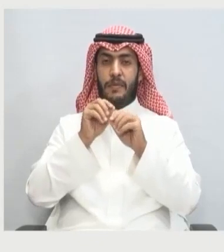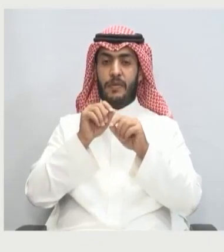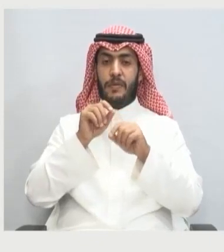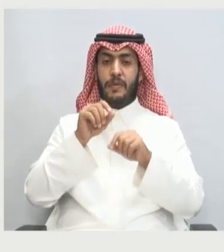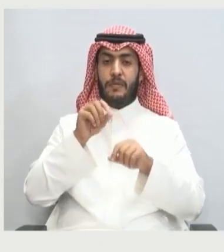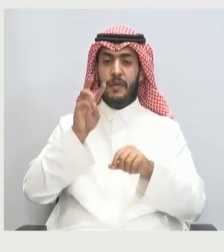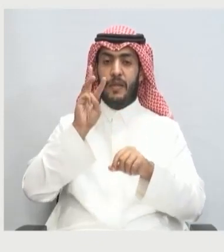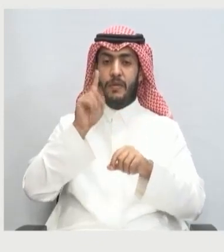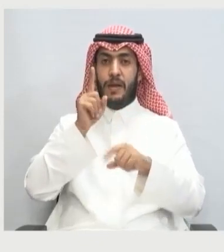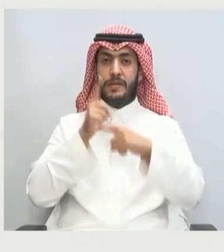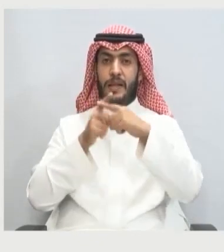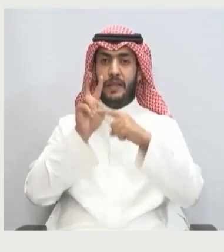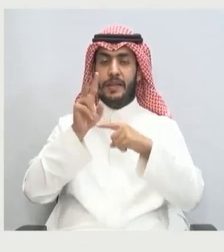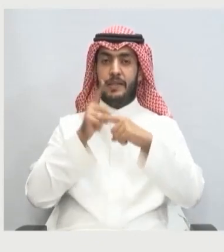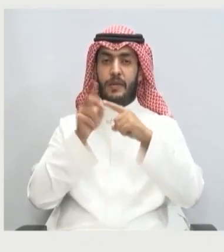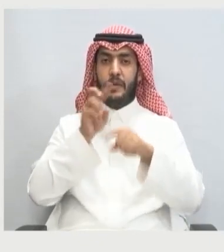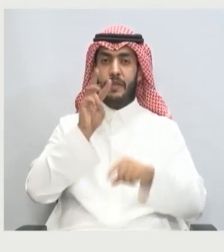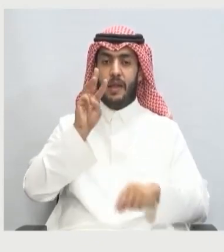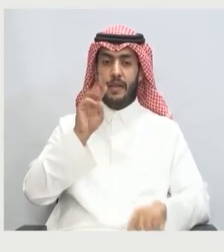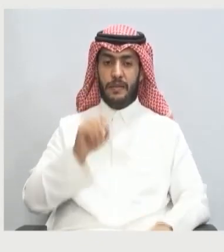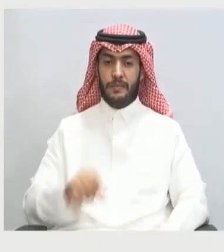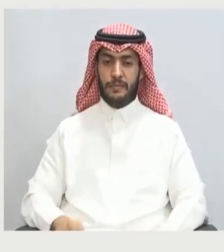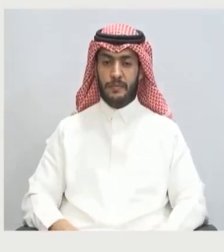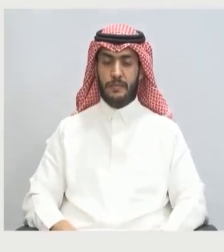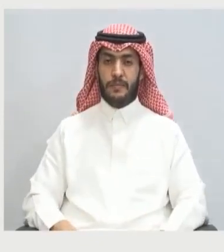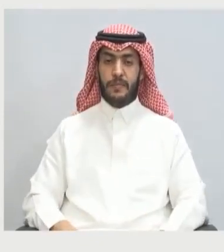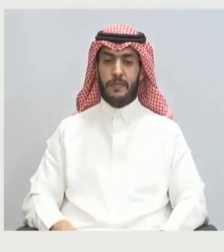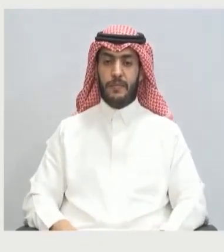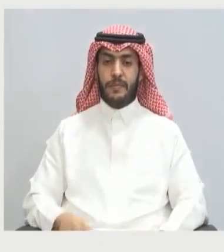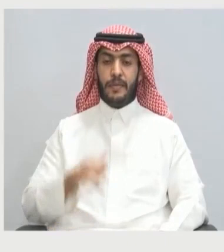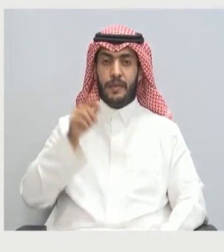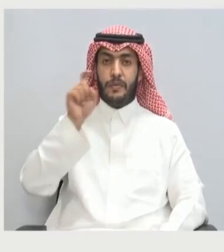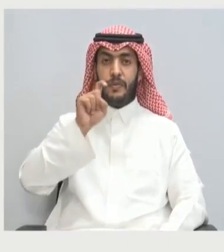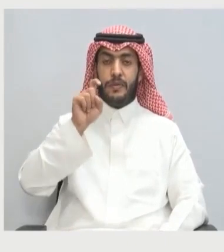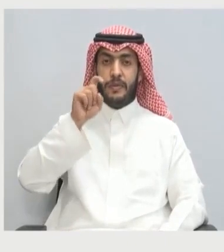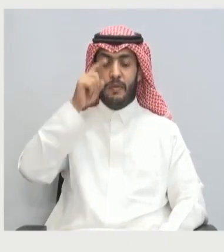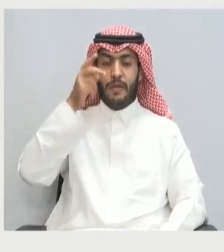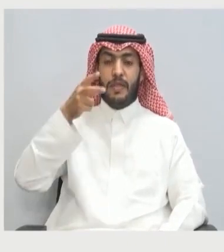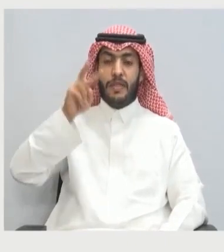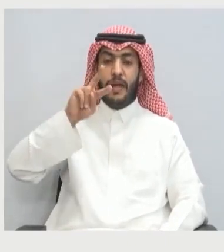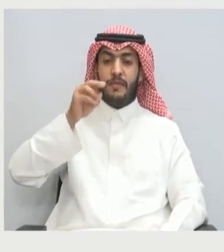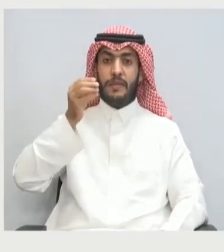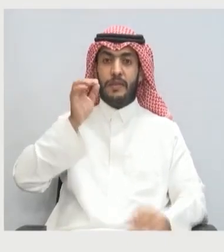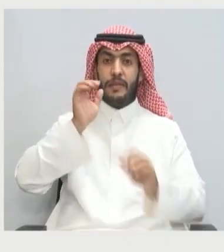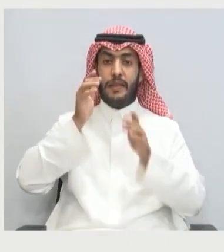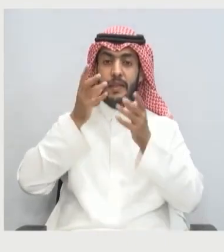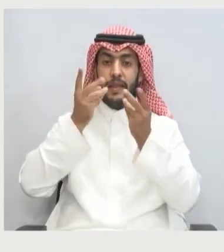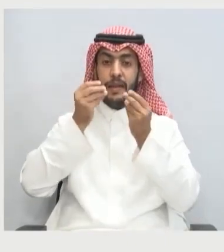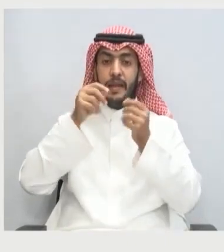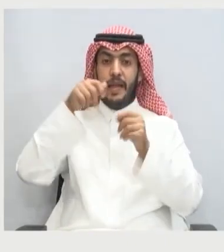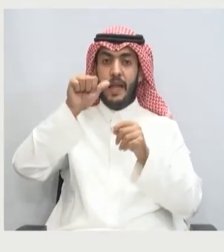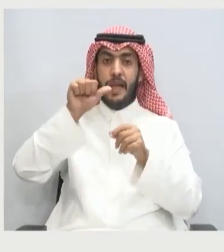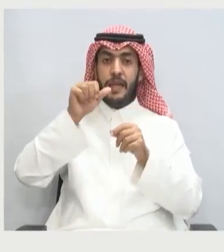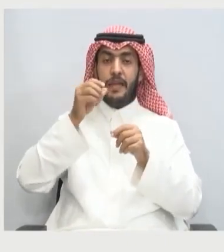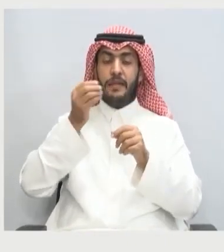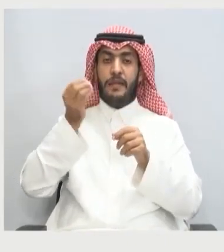ونقول واحد زئ 2ن يساوي الثلاثه رائعين السؤال الذي يليه عندما يتضاعف تركيز الماده اي